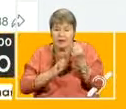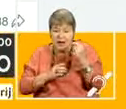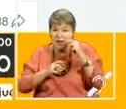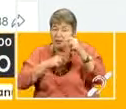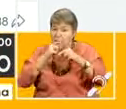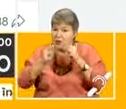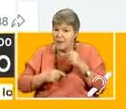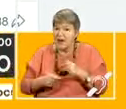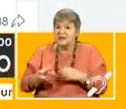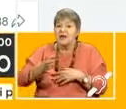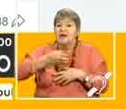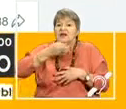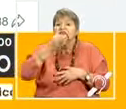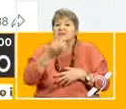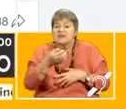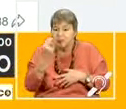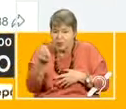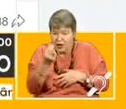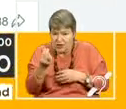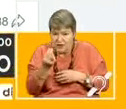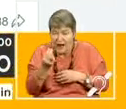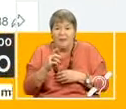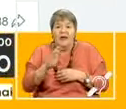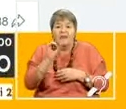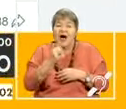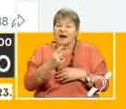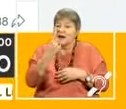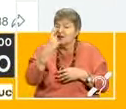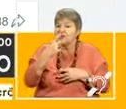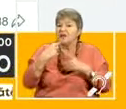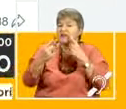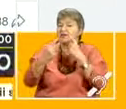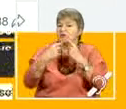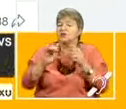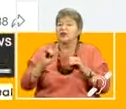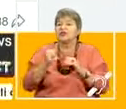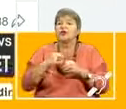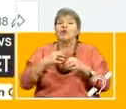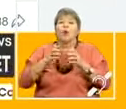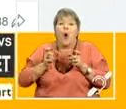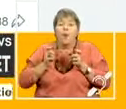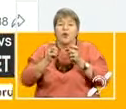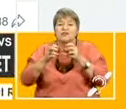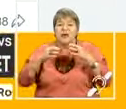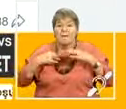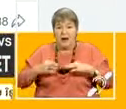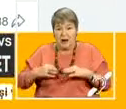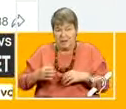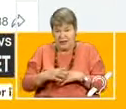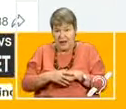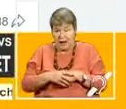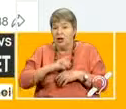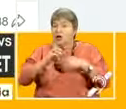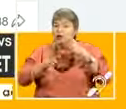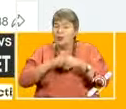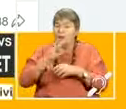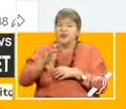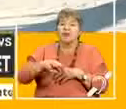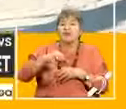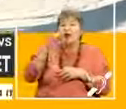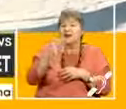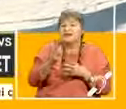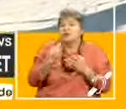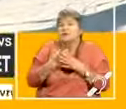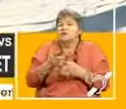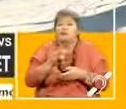într-un briefing, nu înainte însă să aibă consultări și cu opoziția parlamentară. După ce este desemnat un candidat,